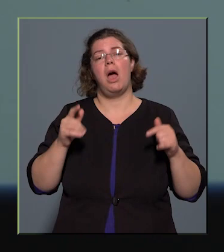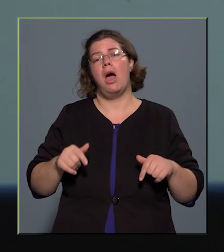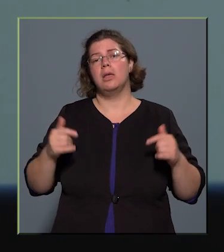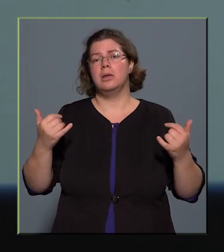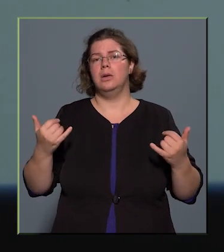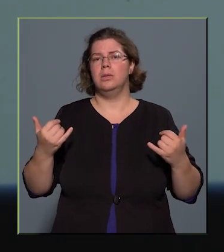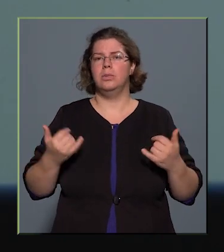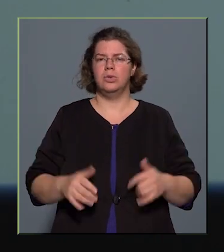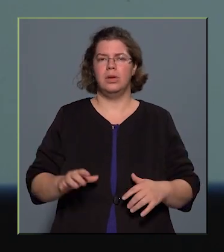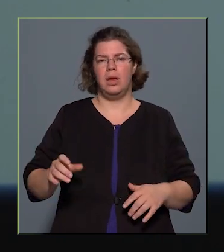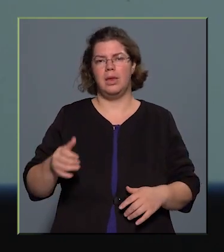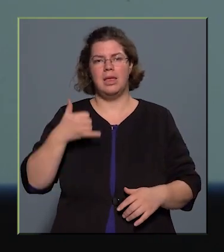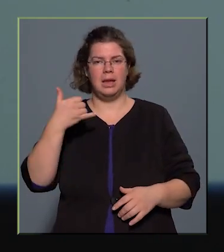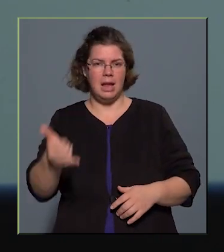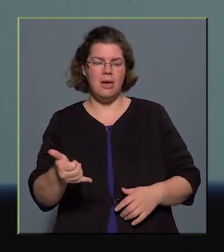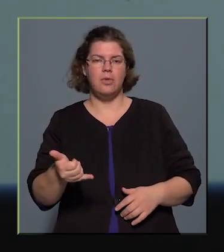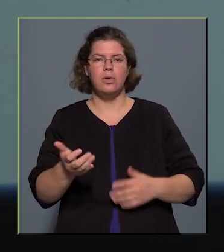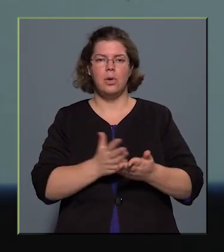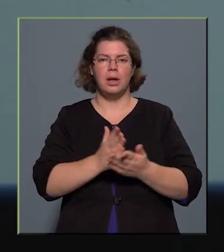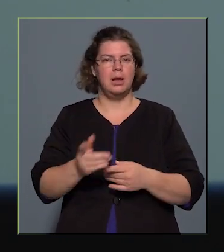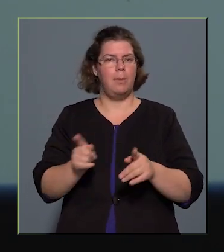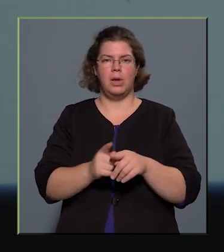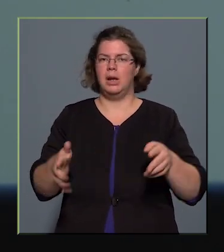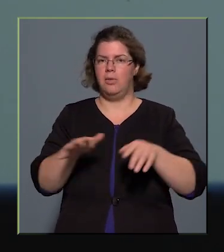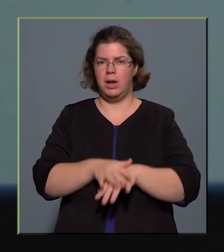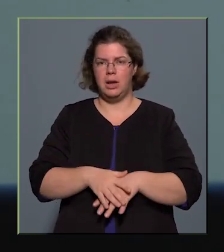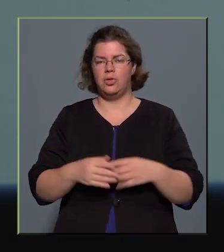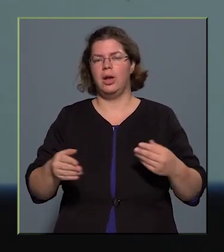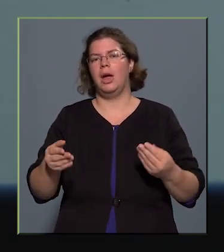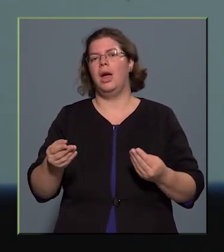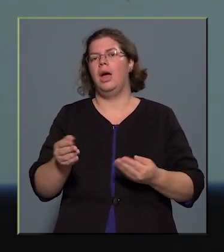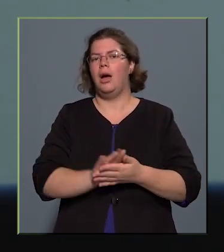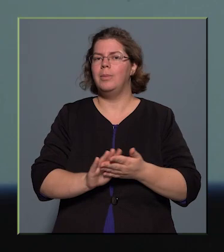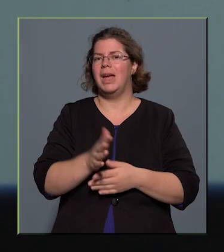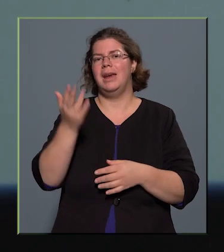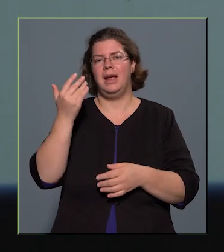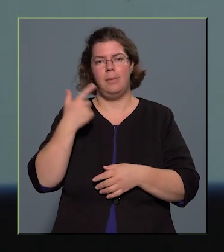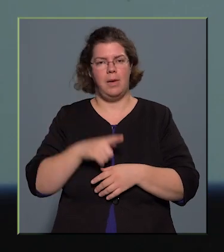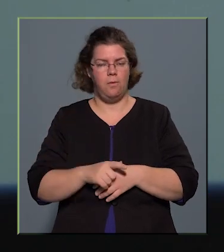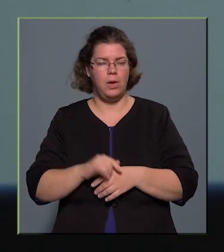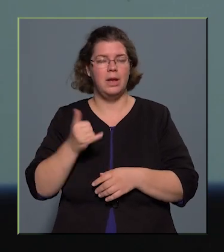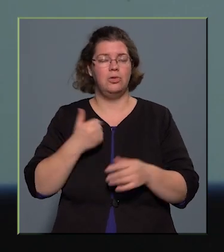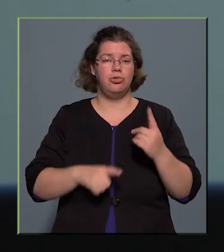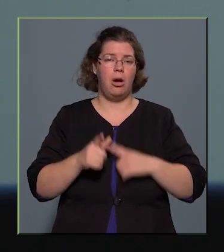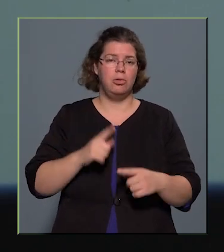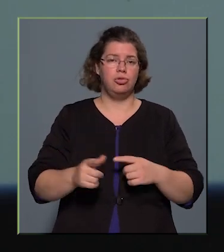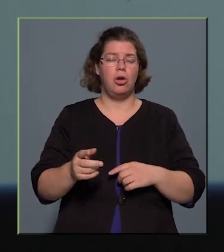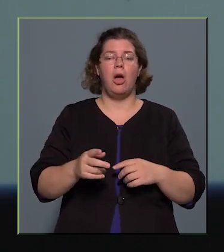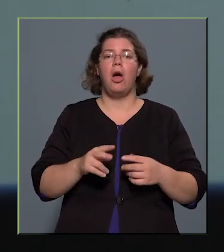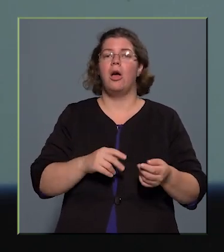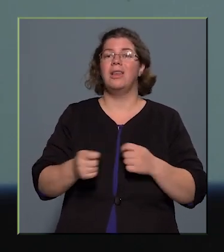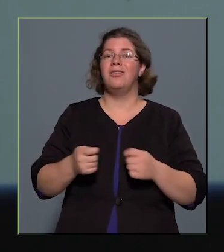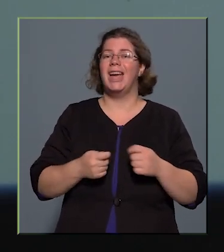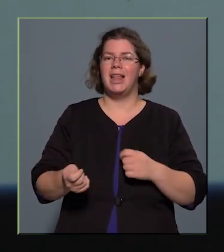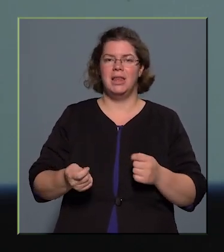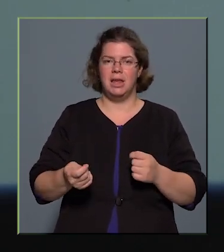egyik telefonszolgáltatónak nem olyan a lefedettsége, mint amilyen régebben volt, és hát sajnos a navigáció az